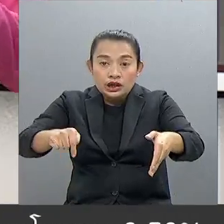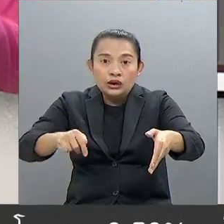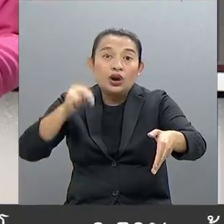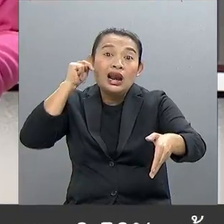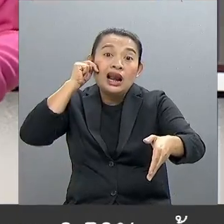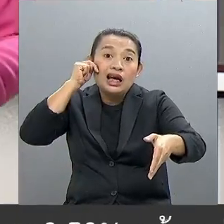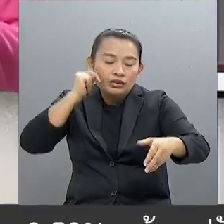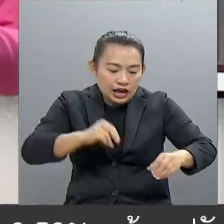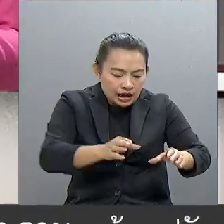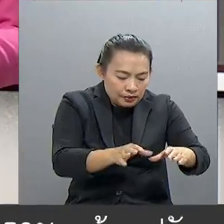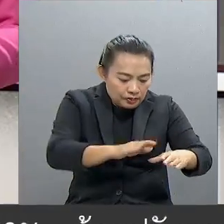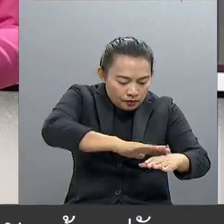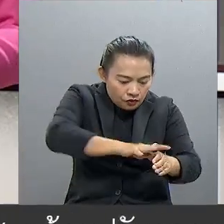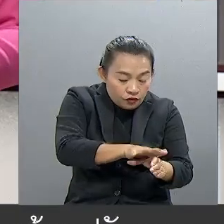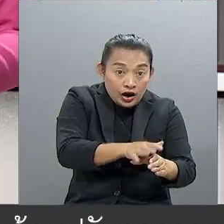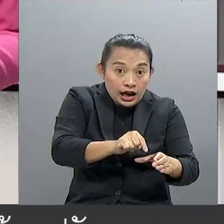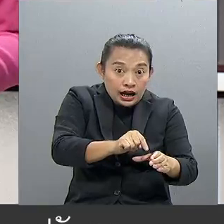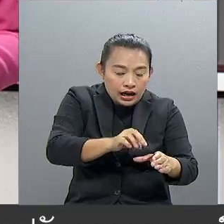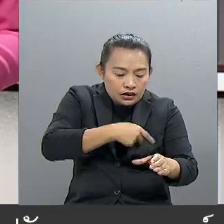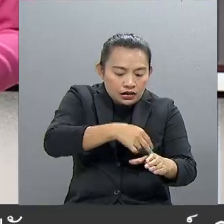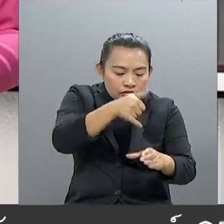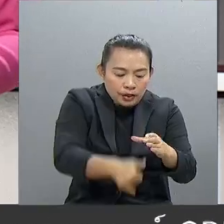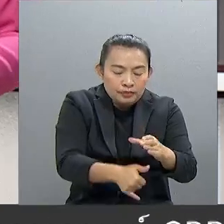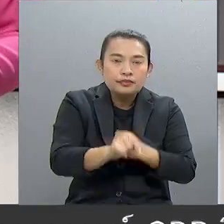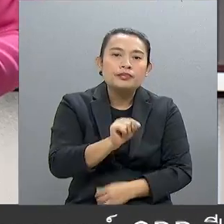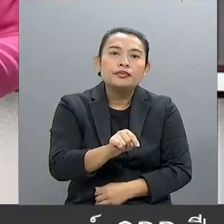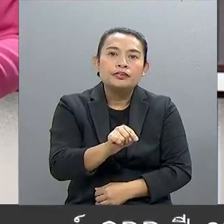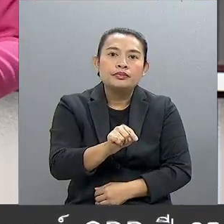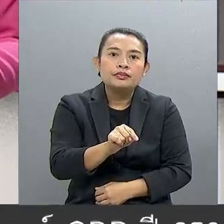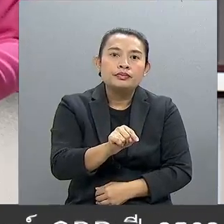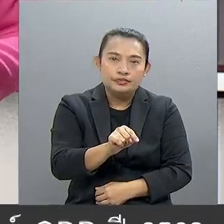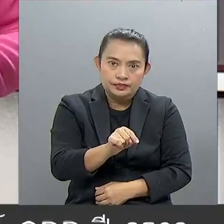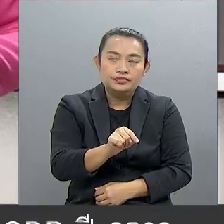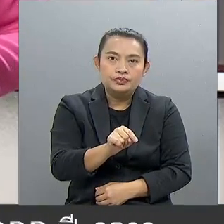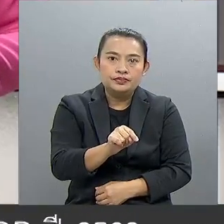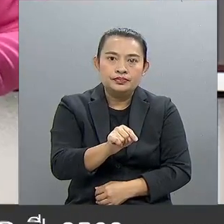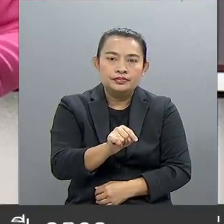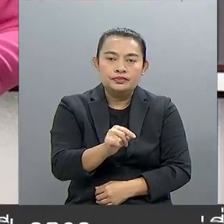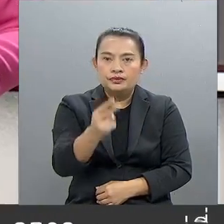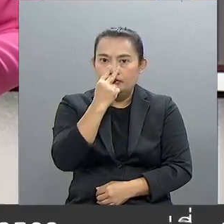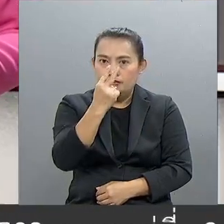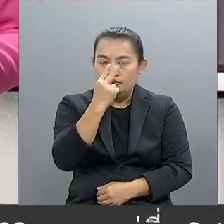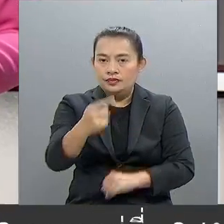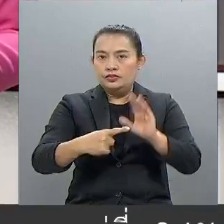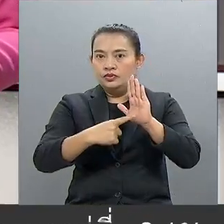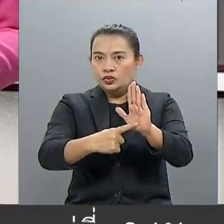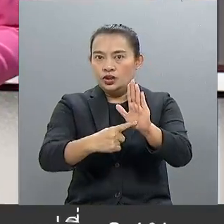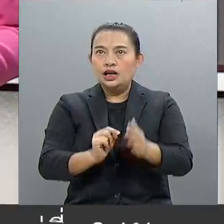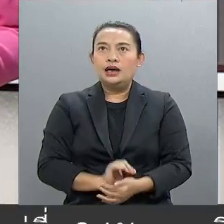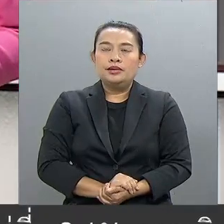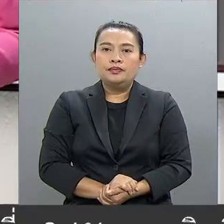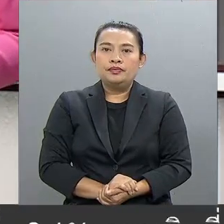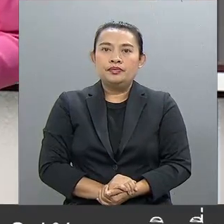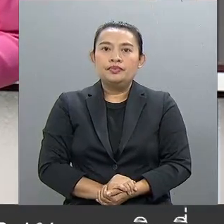ต้องป้องกันนะคะแล้วก็ต้องหาคนรับผิดชอบกันอันนี้เป็นกรณีของคนหนึ่งที่ไปตกท่อนะคะอยู่ที่จังหวัดต